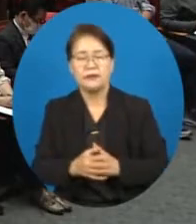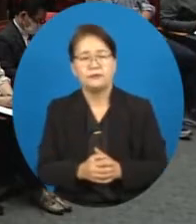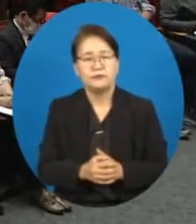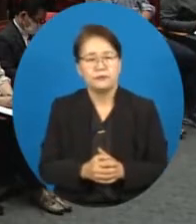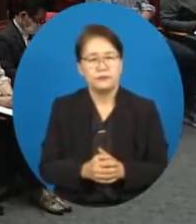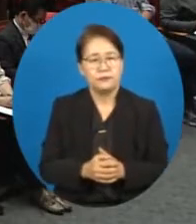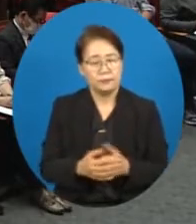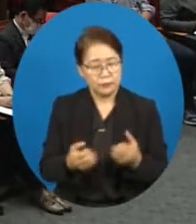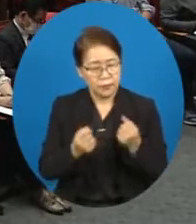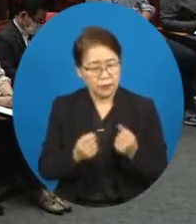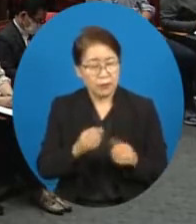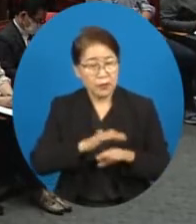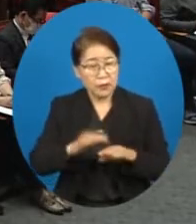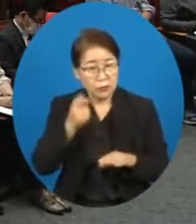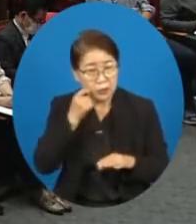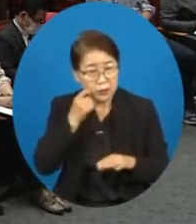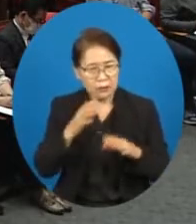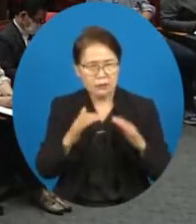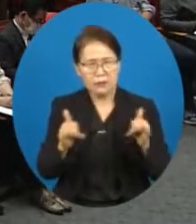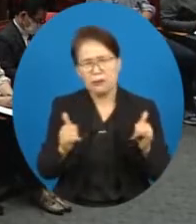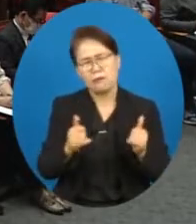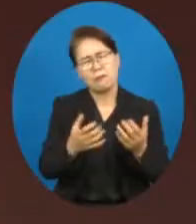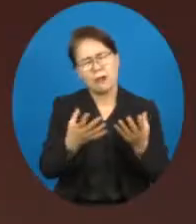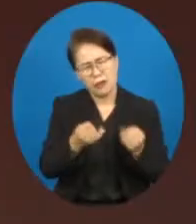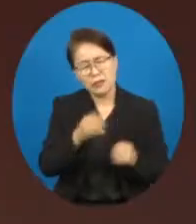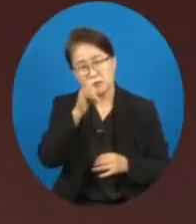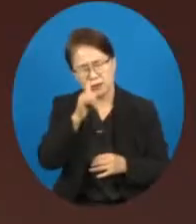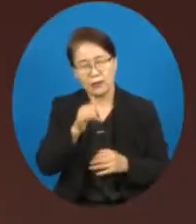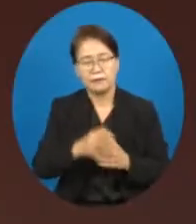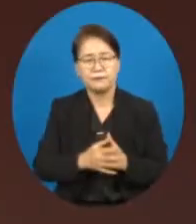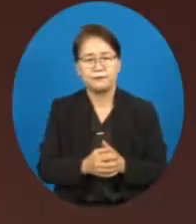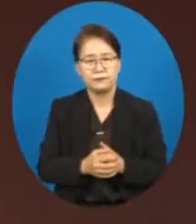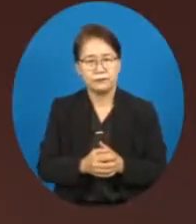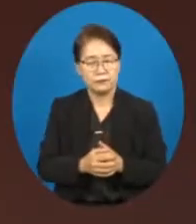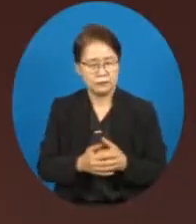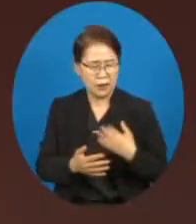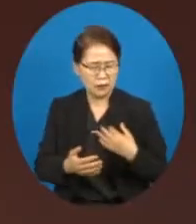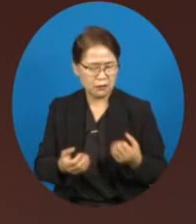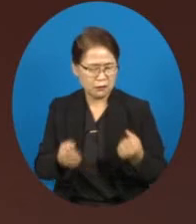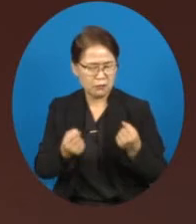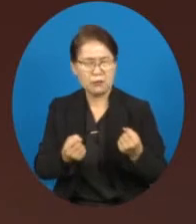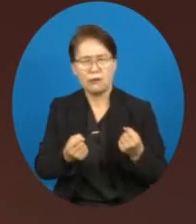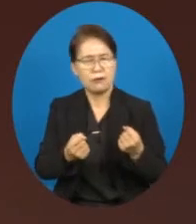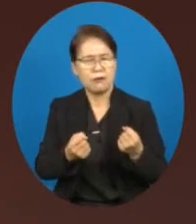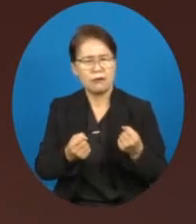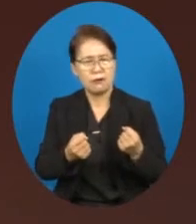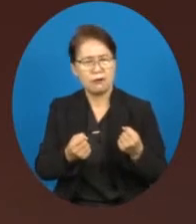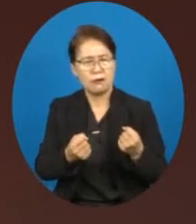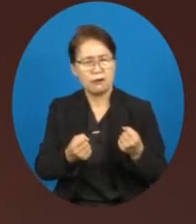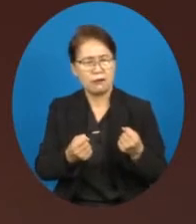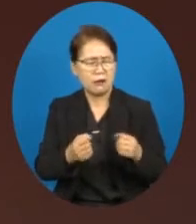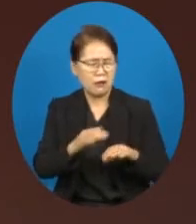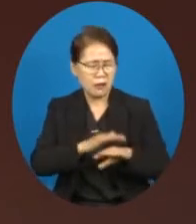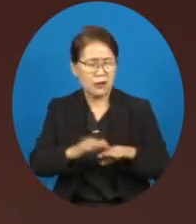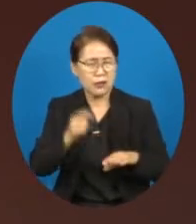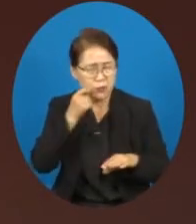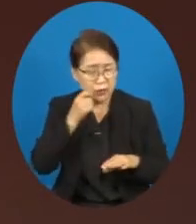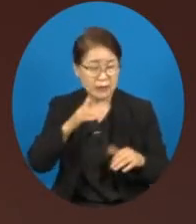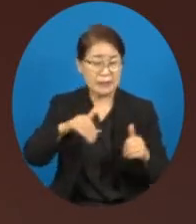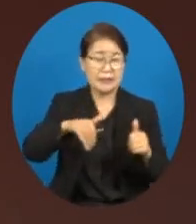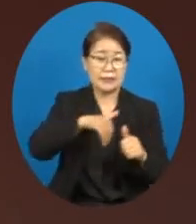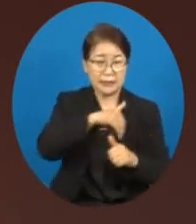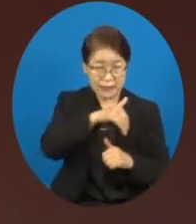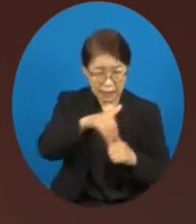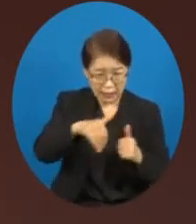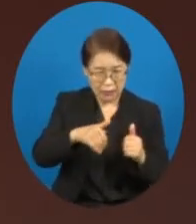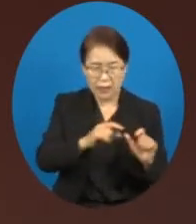내 힘으로 해결할 수 없는 사람들이 얼마나 많아요. 내 힘으로 결코 빠져나올 수 없는 어떤 상황과